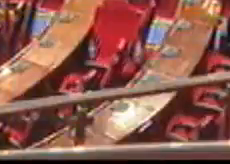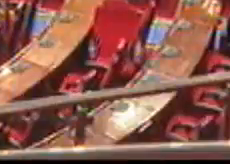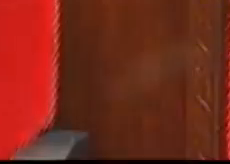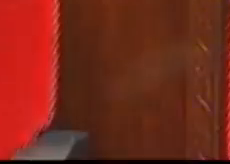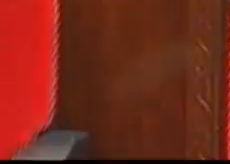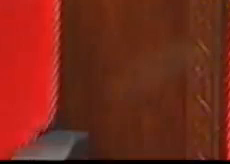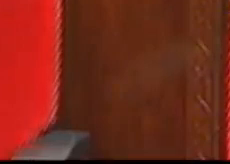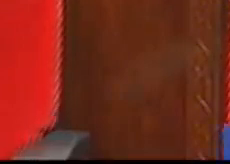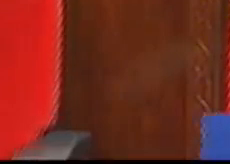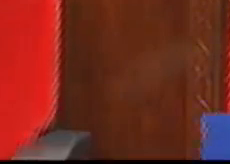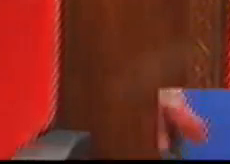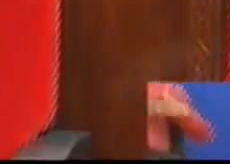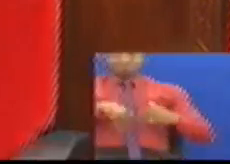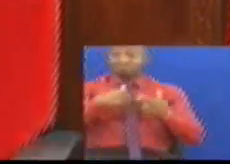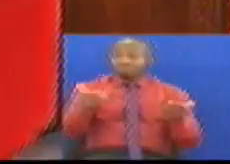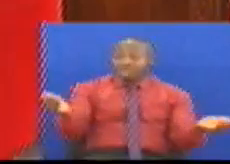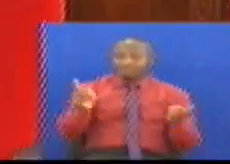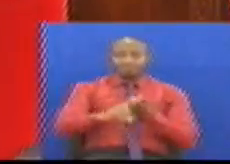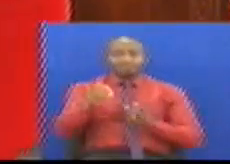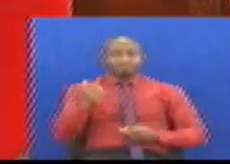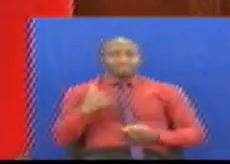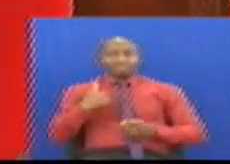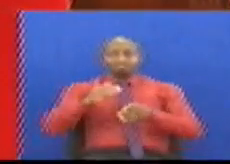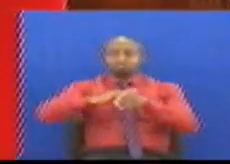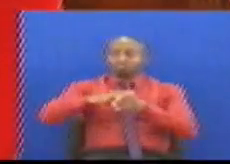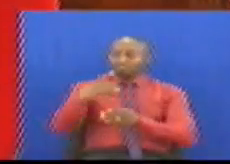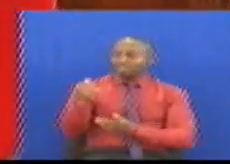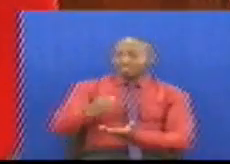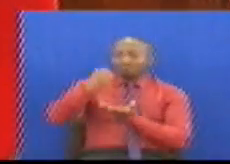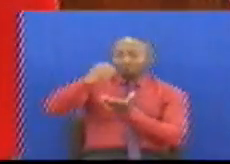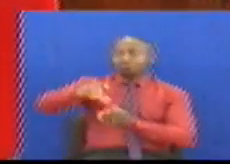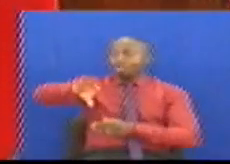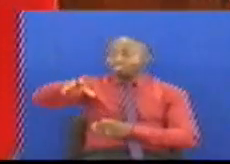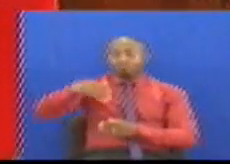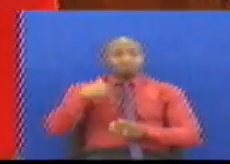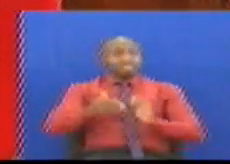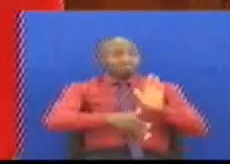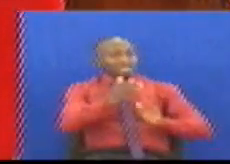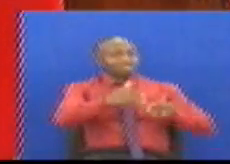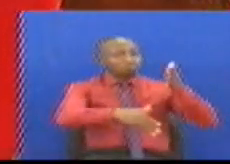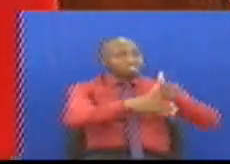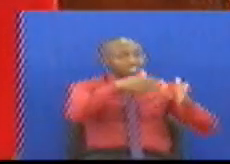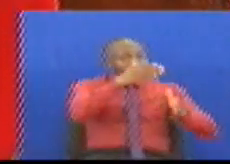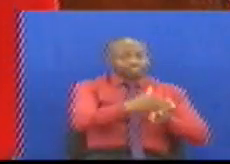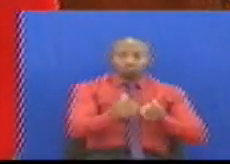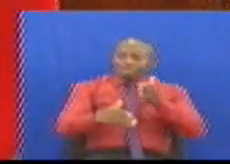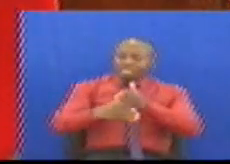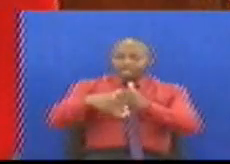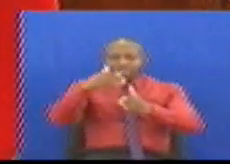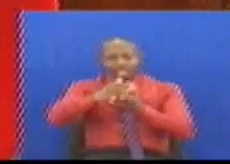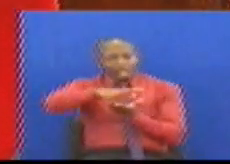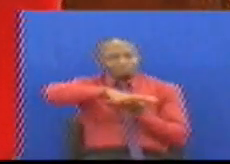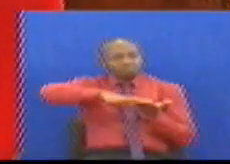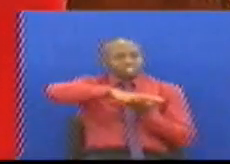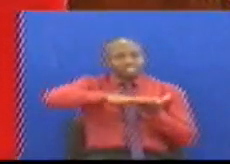afya hawana kituo cha afya. Mimi kwa kutumia fedha mfuko wa jimbo nimeanza ujenzi, tumejenga, tumeshamaliza msingi na